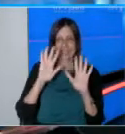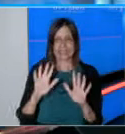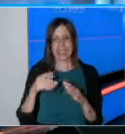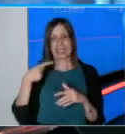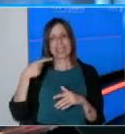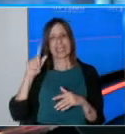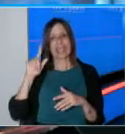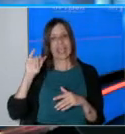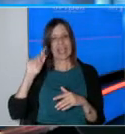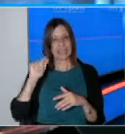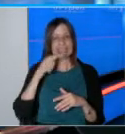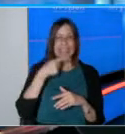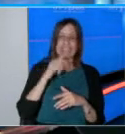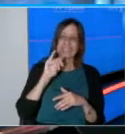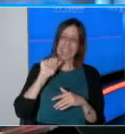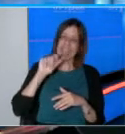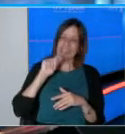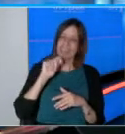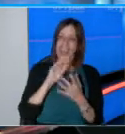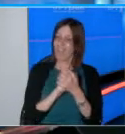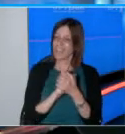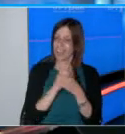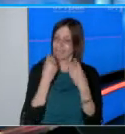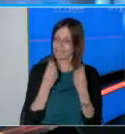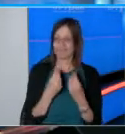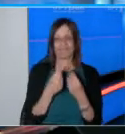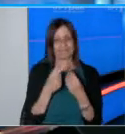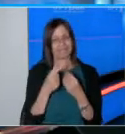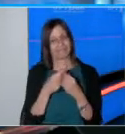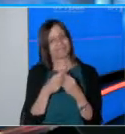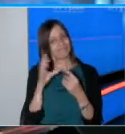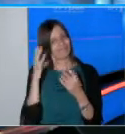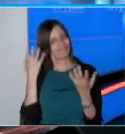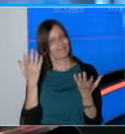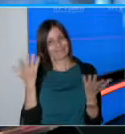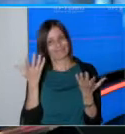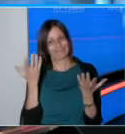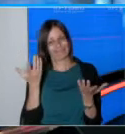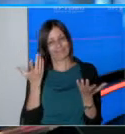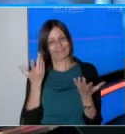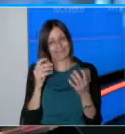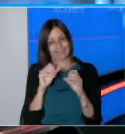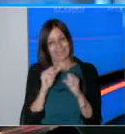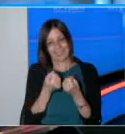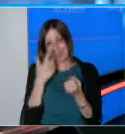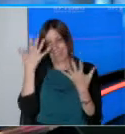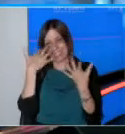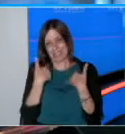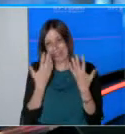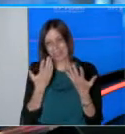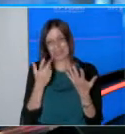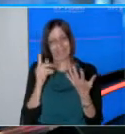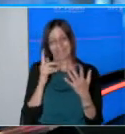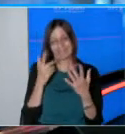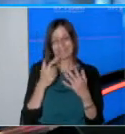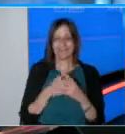הגנתי אותו, גלית אחלה חברה. מדהים. כן, וואי, תקשיבי, אני זה, איך הרסתם לי את הקטע הזה?